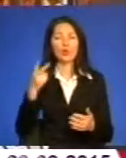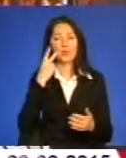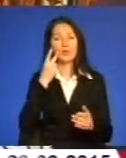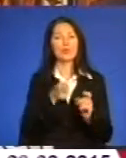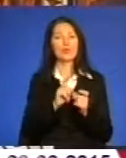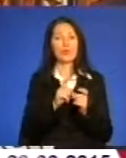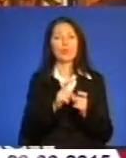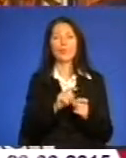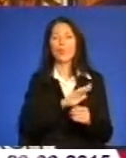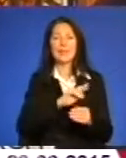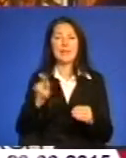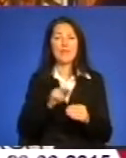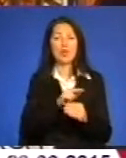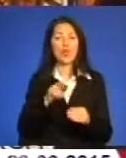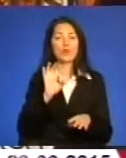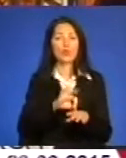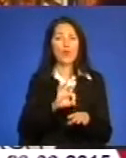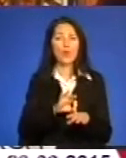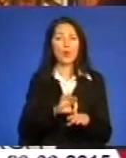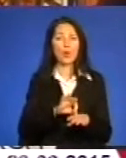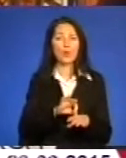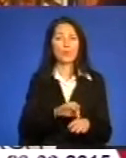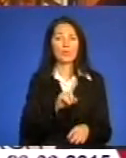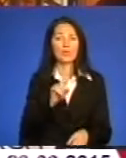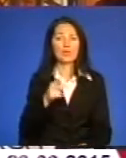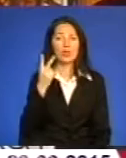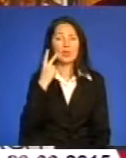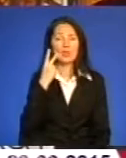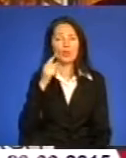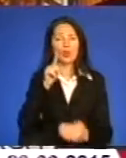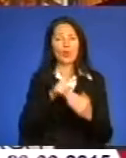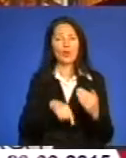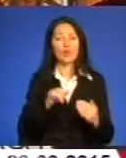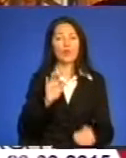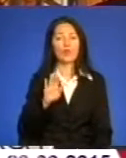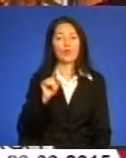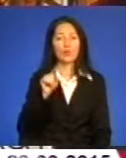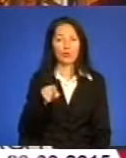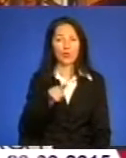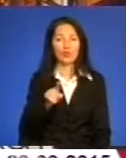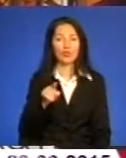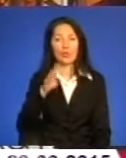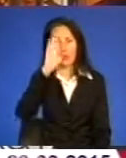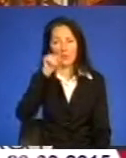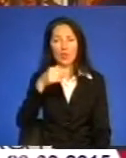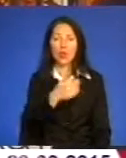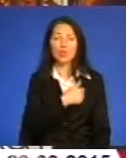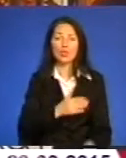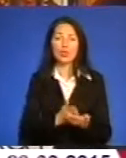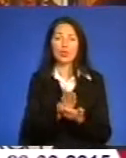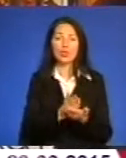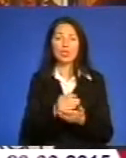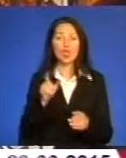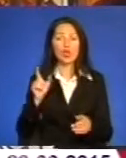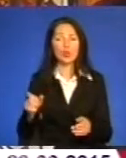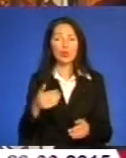нелікованою хворобою, з постійним вірою в тому, що він хоче служити людям. І він хотів,